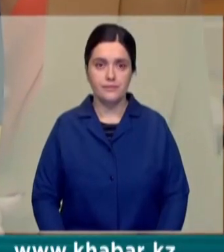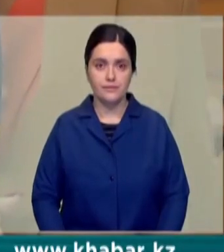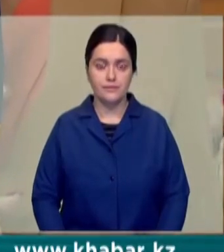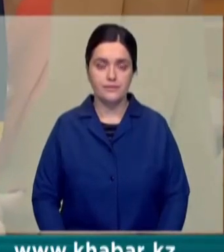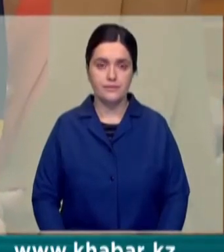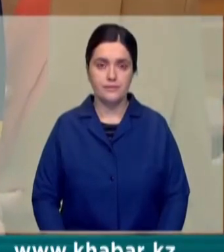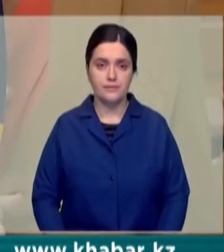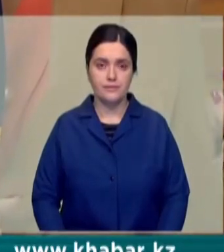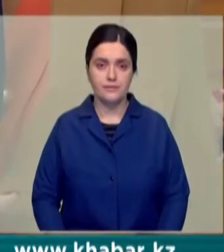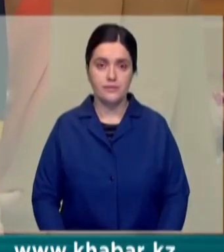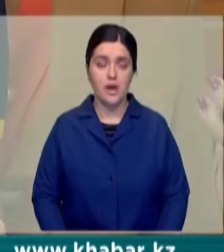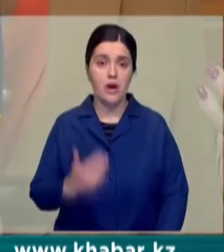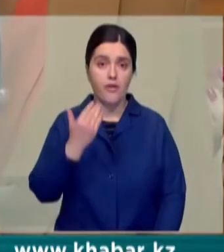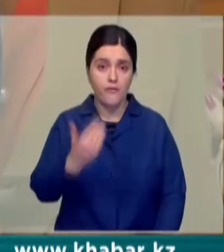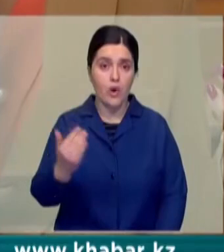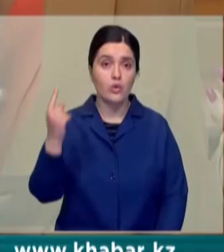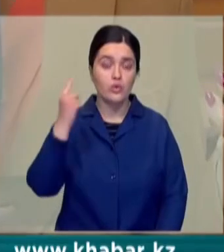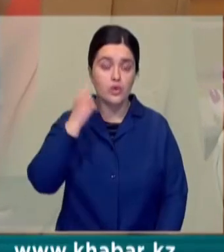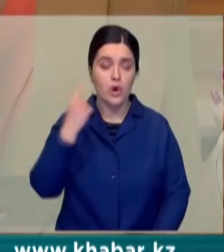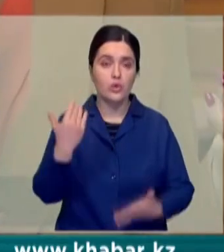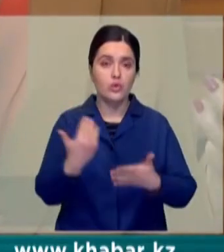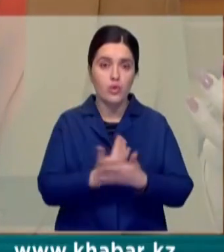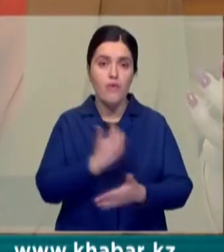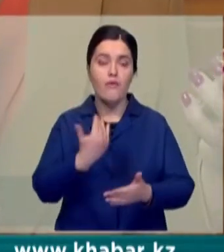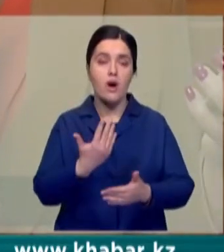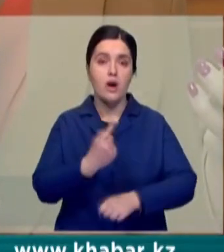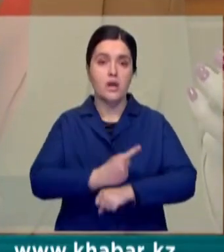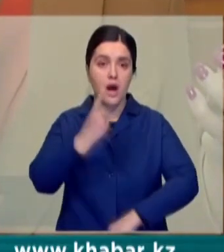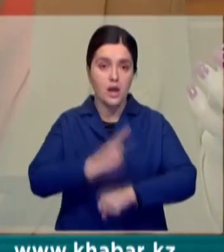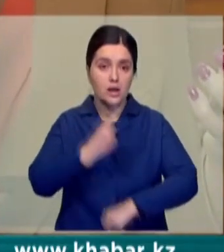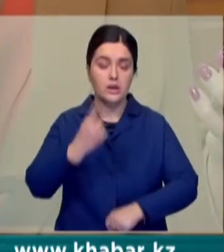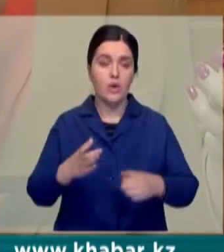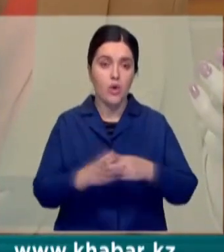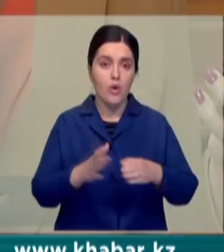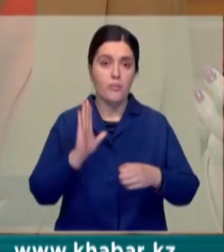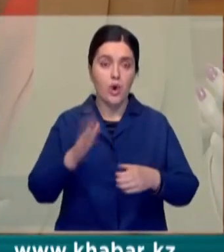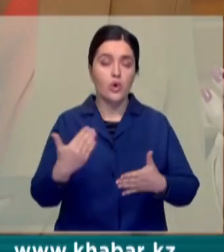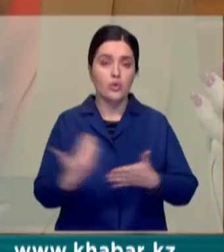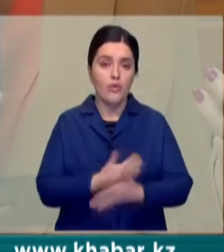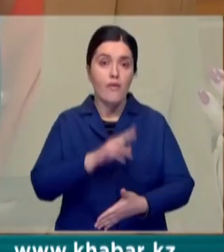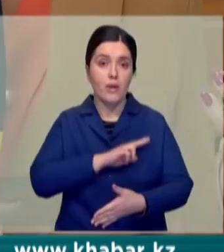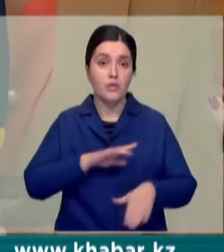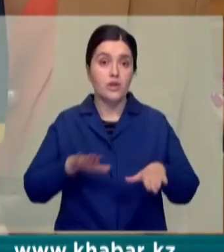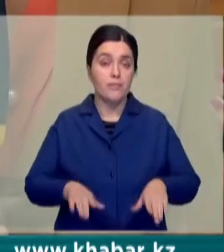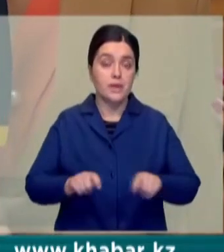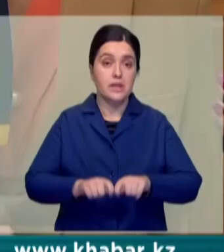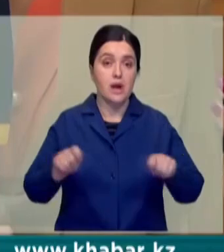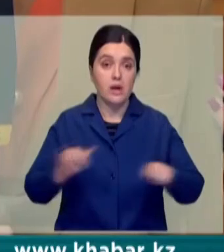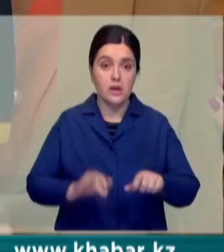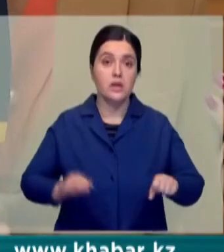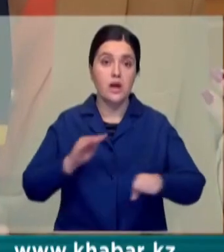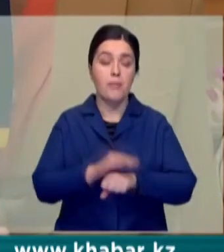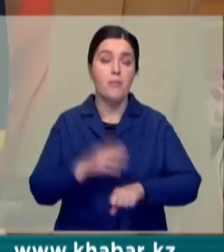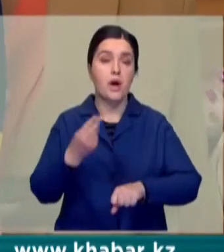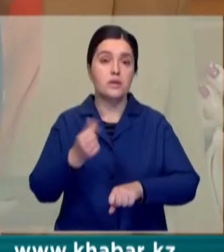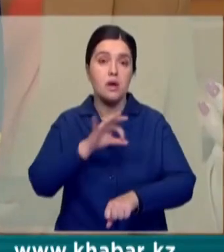Таким образом, как вы услышали, новый ракетный комплекс создаст дополнительные новые рабочие места и дополнительные